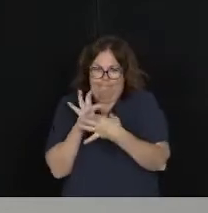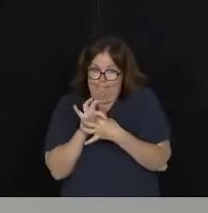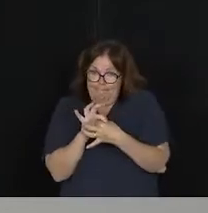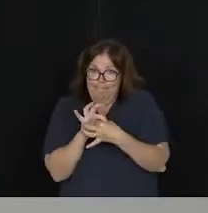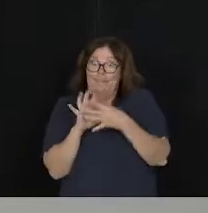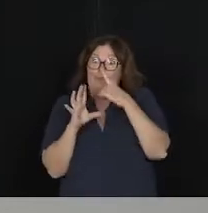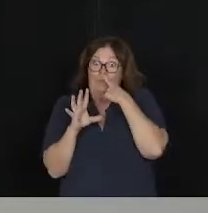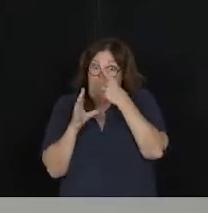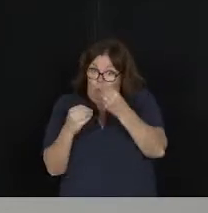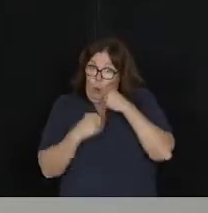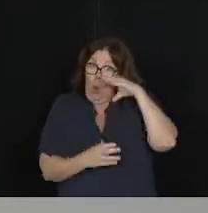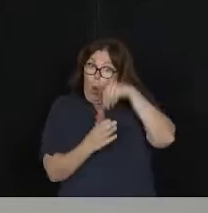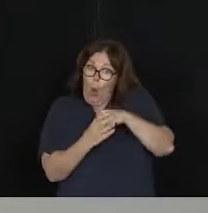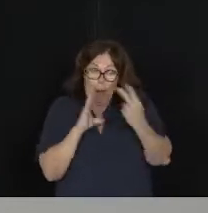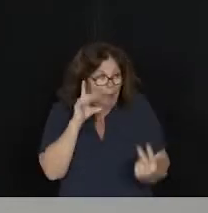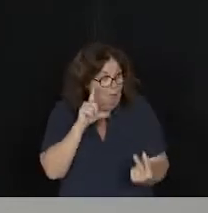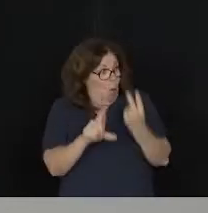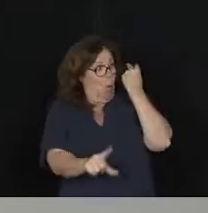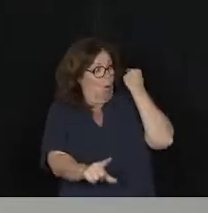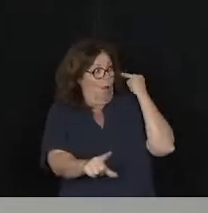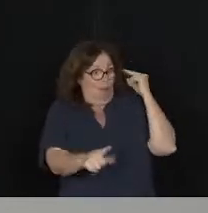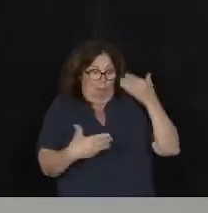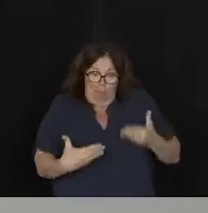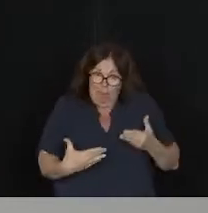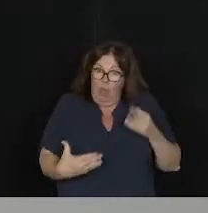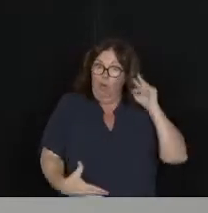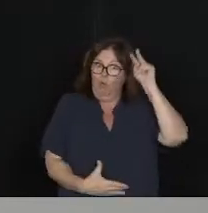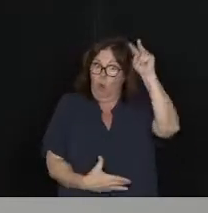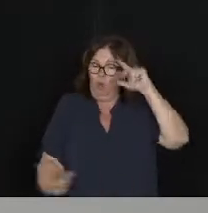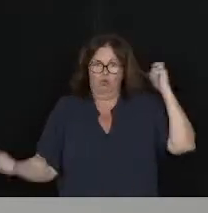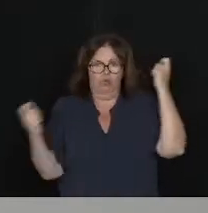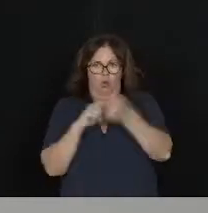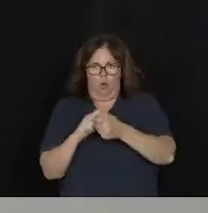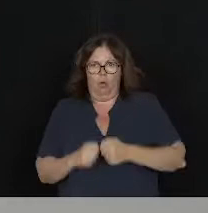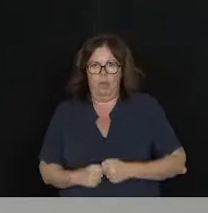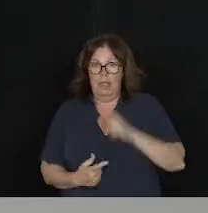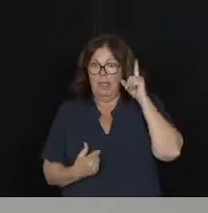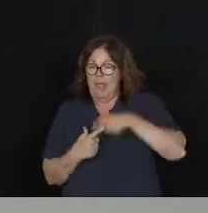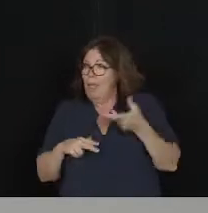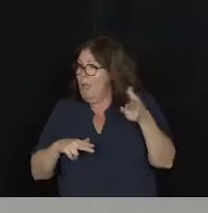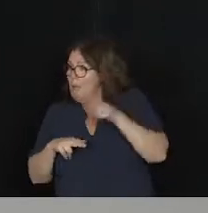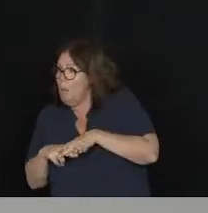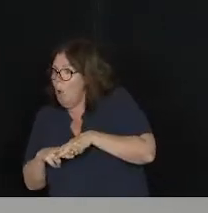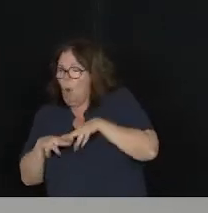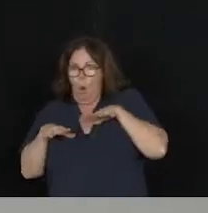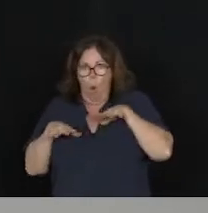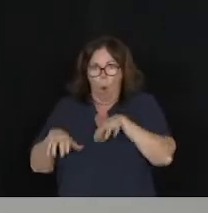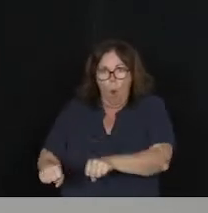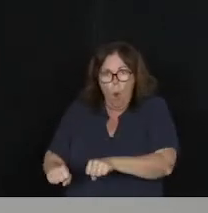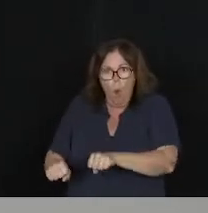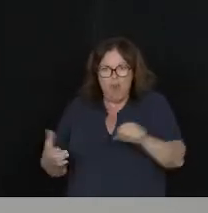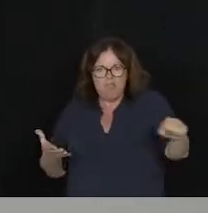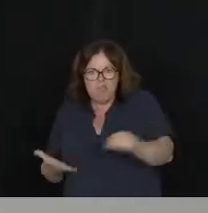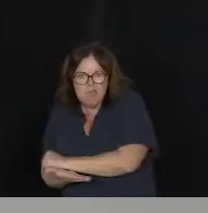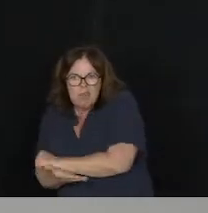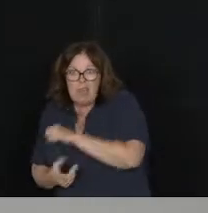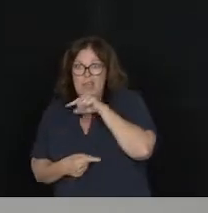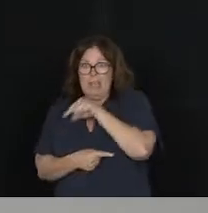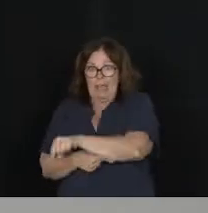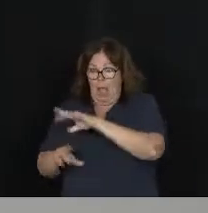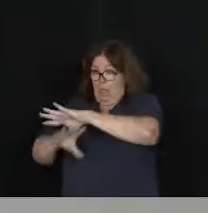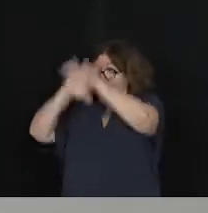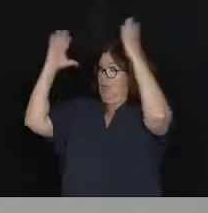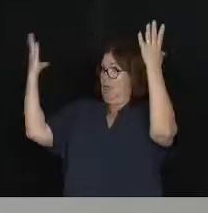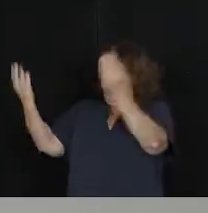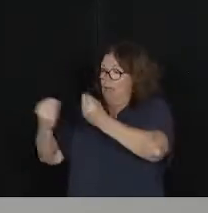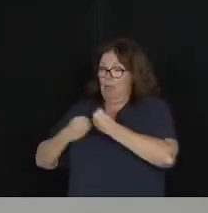passé et au futur et à l'avenir. Les enjeux de vie et de mort, d'occupation, de destruction imposent au temps de l'action sociale en guerre la